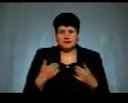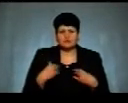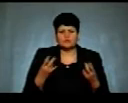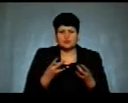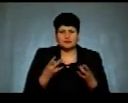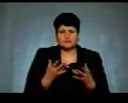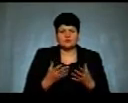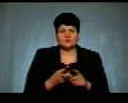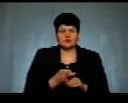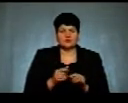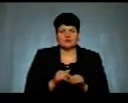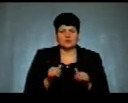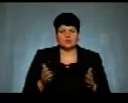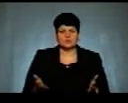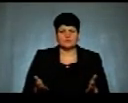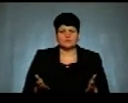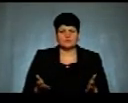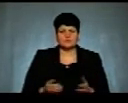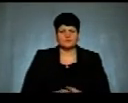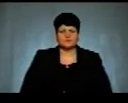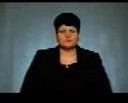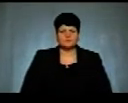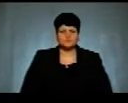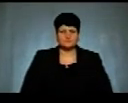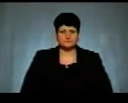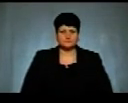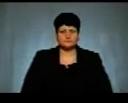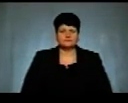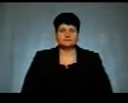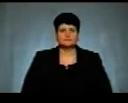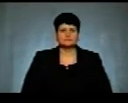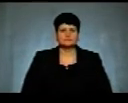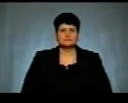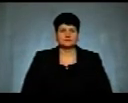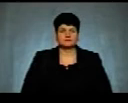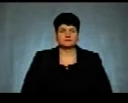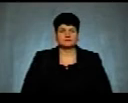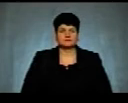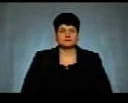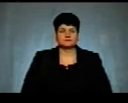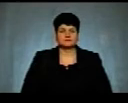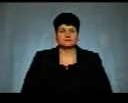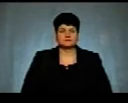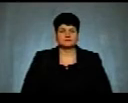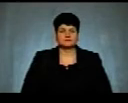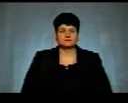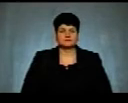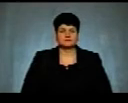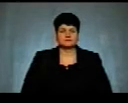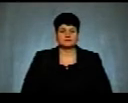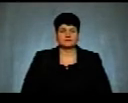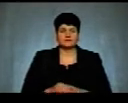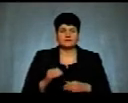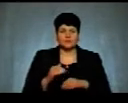зв'язку із розширенням штату від музикантів, кухарів, медиків і аж до командирів-зводів і далі осіб